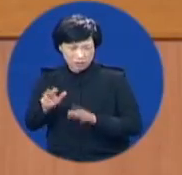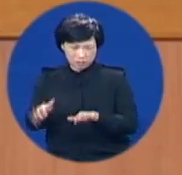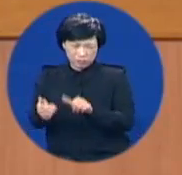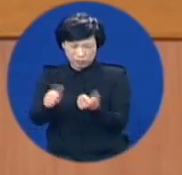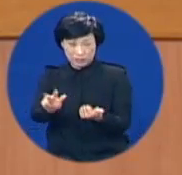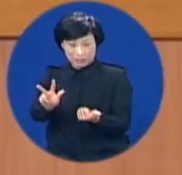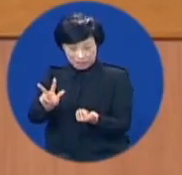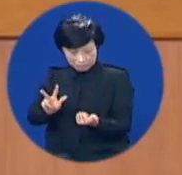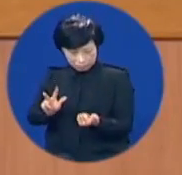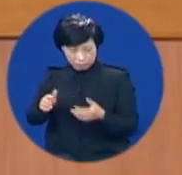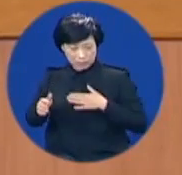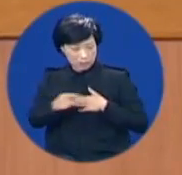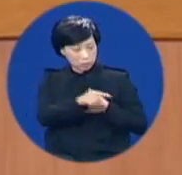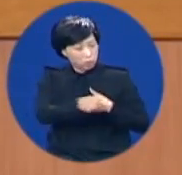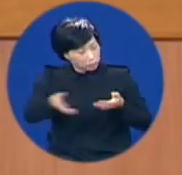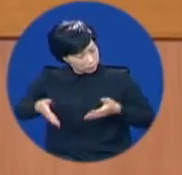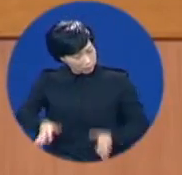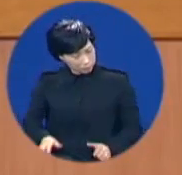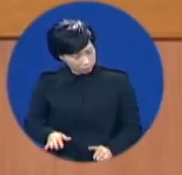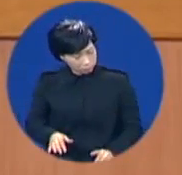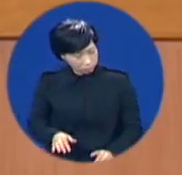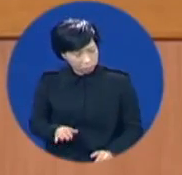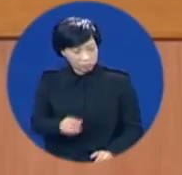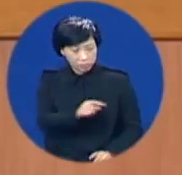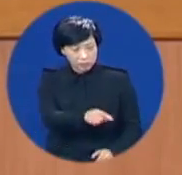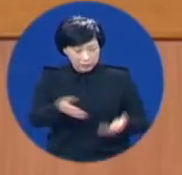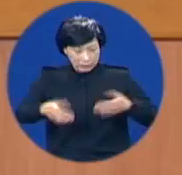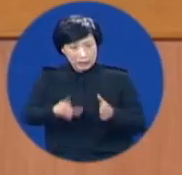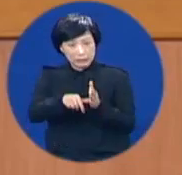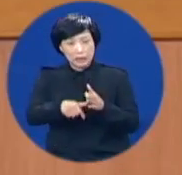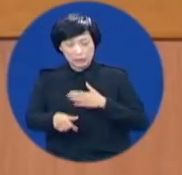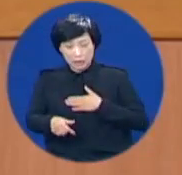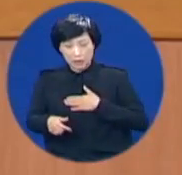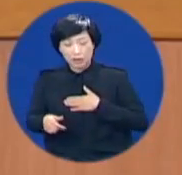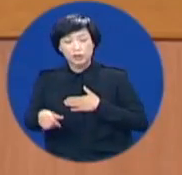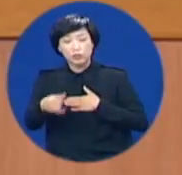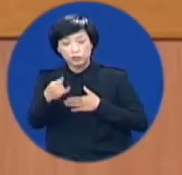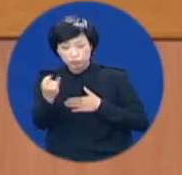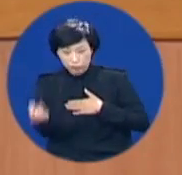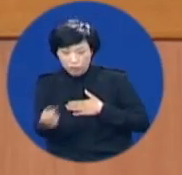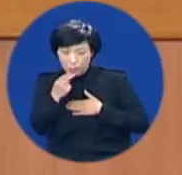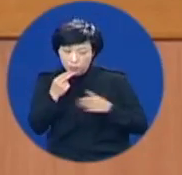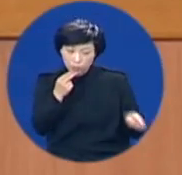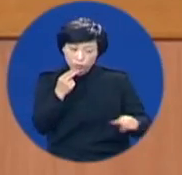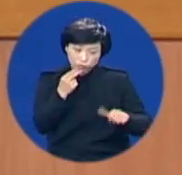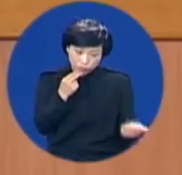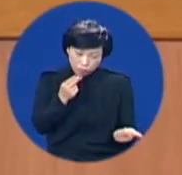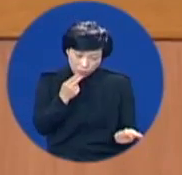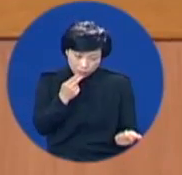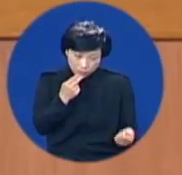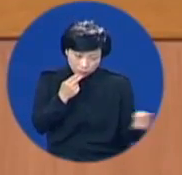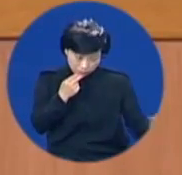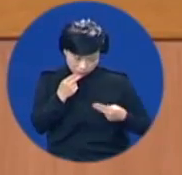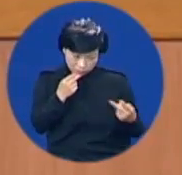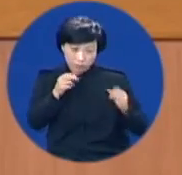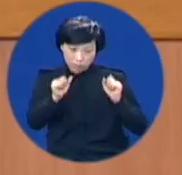때 내가 안 죽고 너도 안 죽고 나왔기 때문에 나도 살고 너도 살고